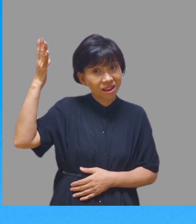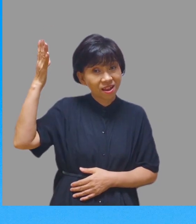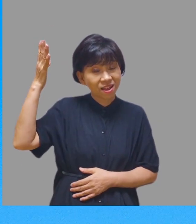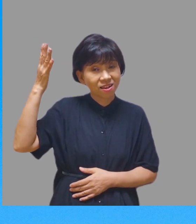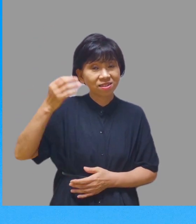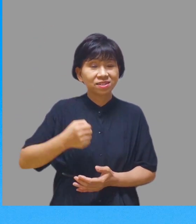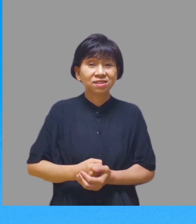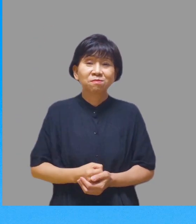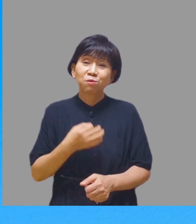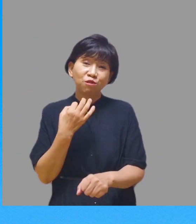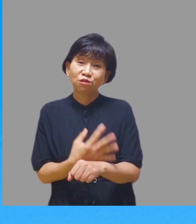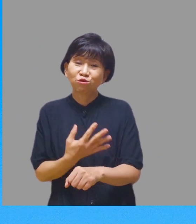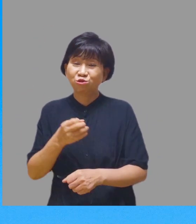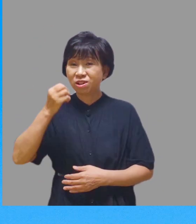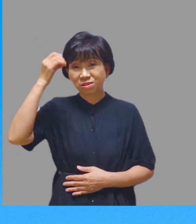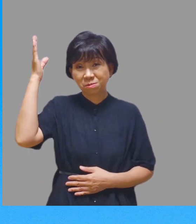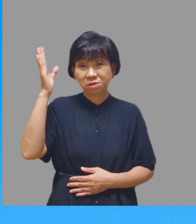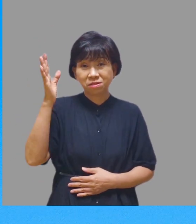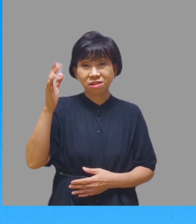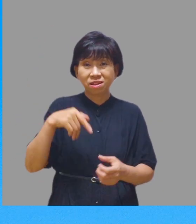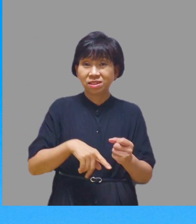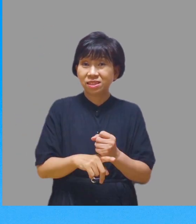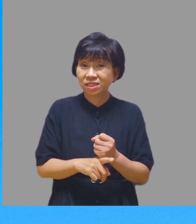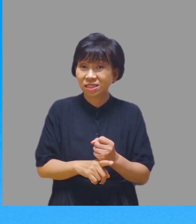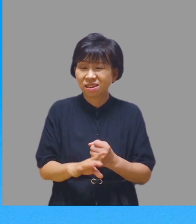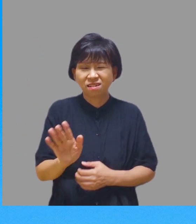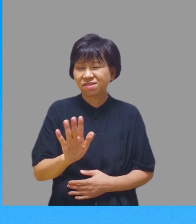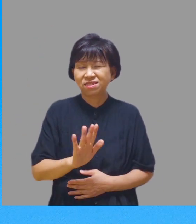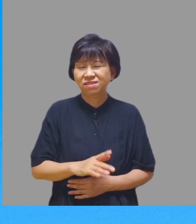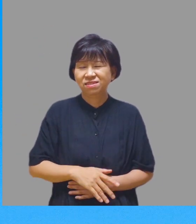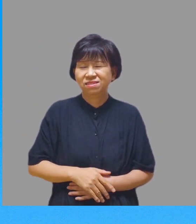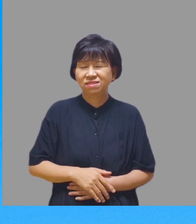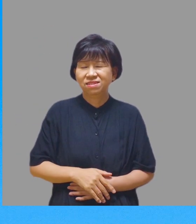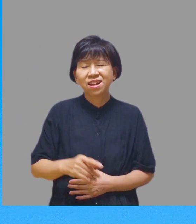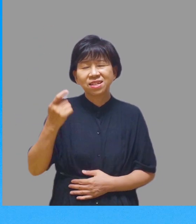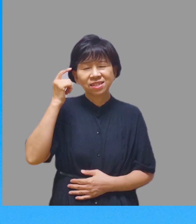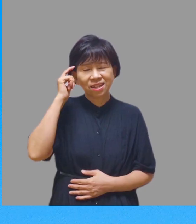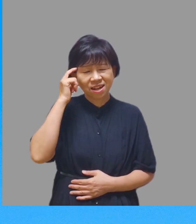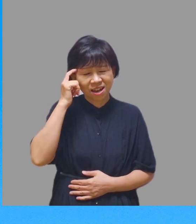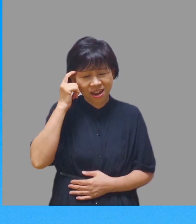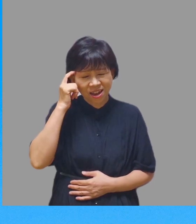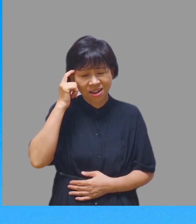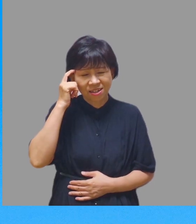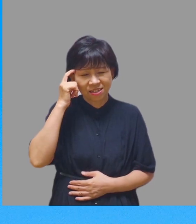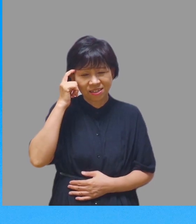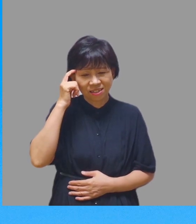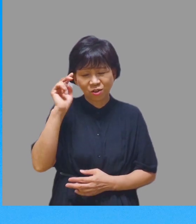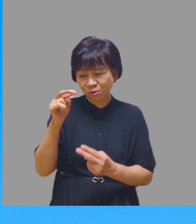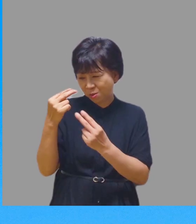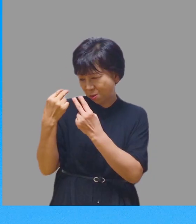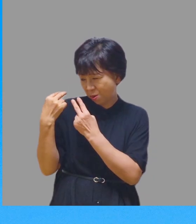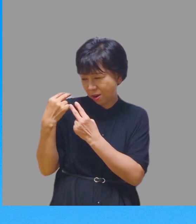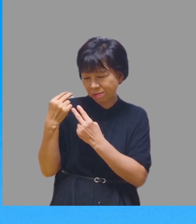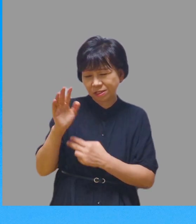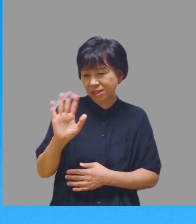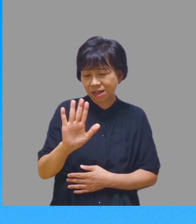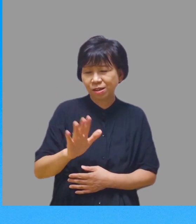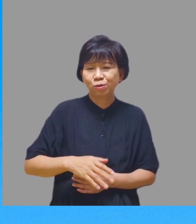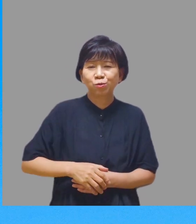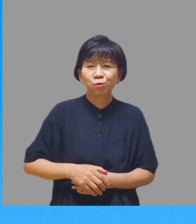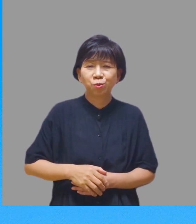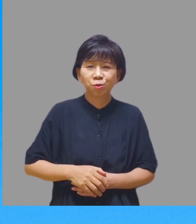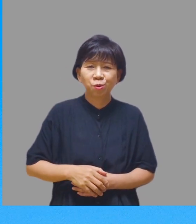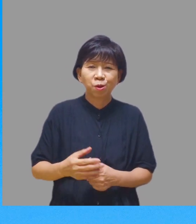기억에서 사라진다는 의미가 아닙니다. 의도적으로, 일부러 뒤를 돌아보지 않고 붙잡고 있던